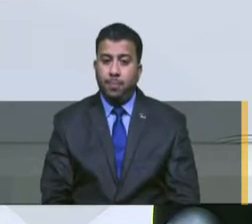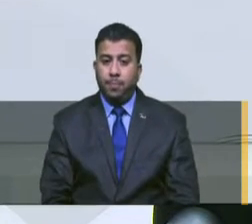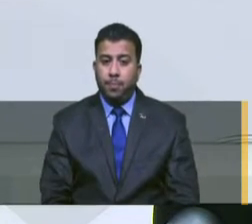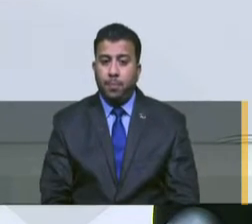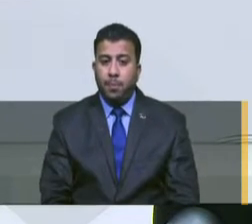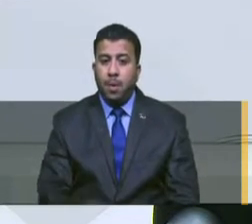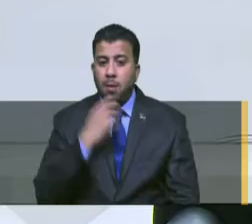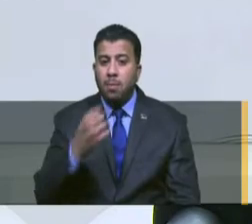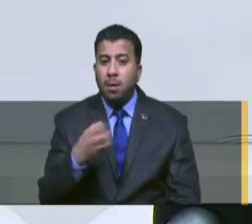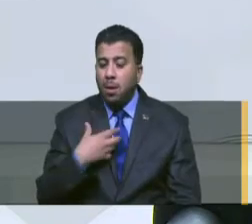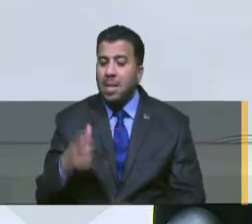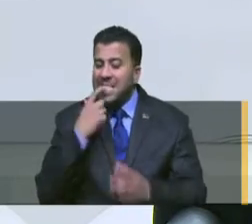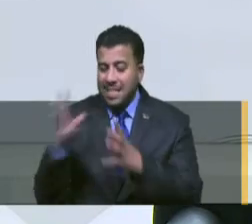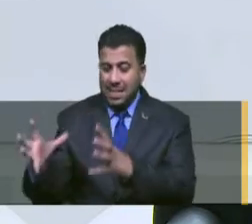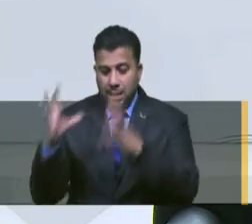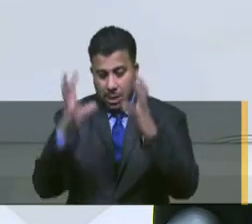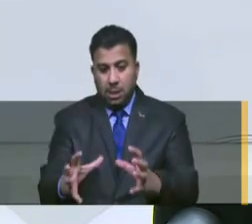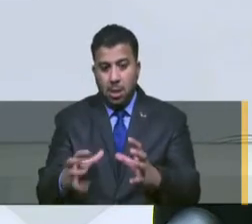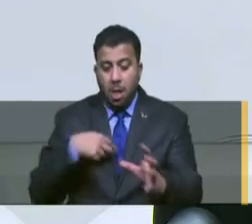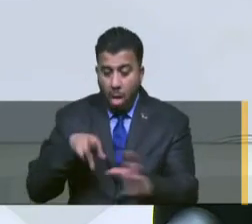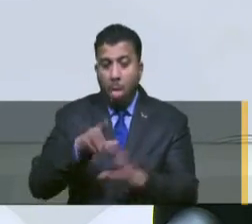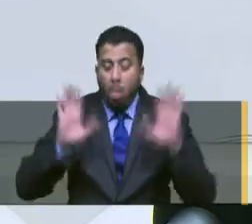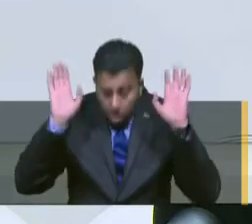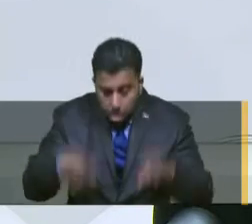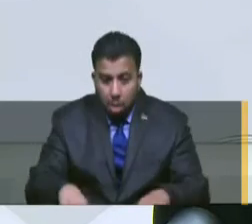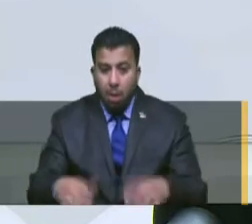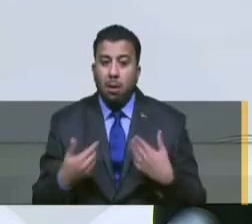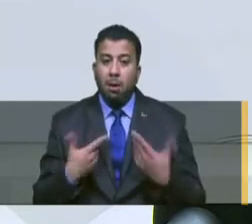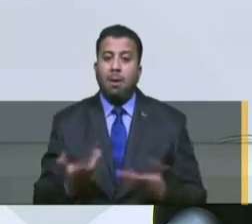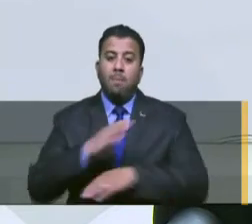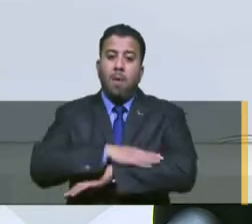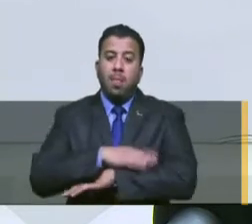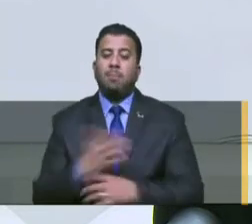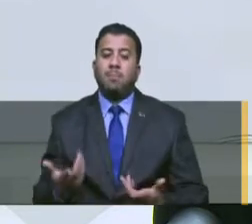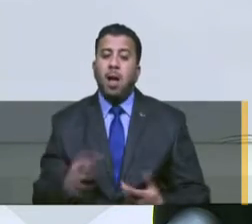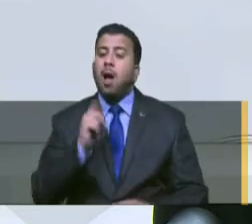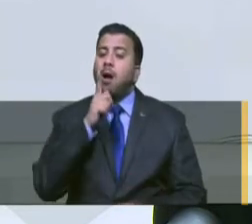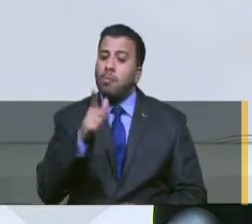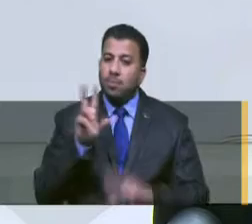كأنك ترمي حجر قدامي تعثرني في مسيرة الأخلاق. ولذلك